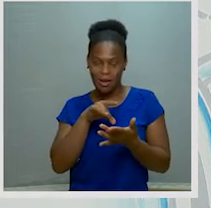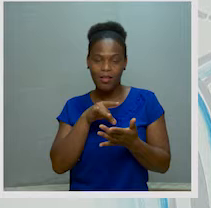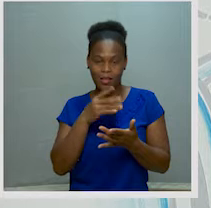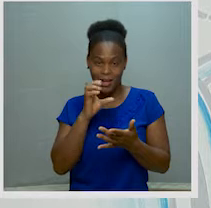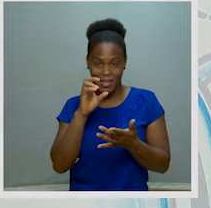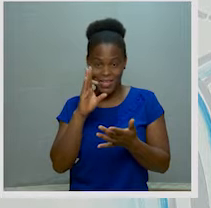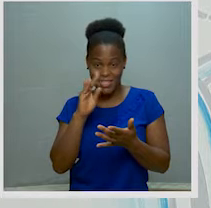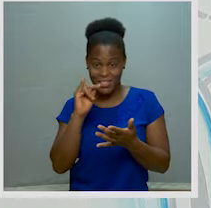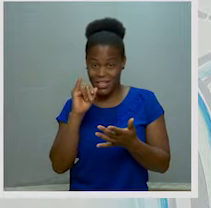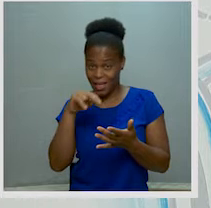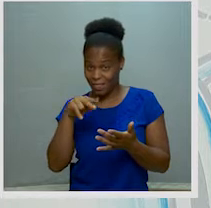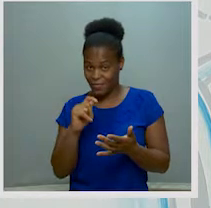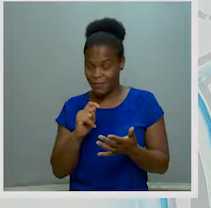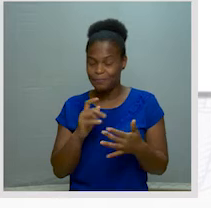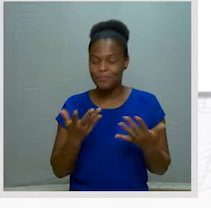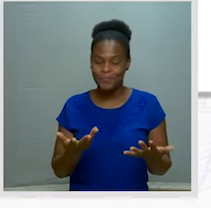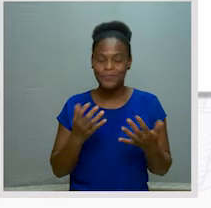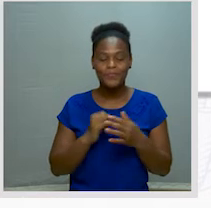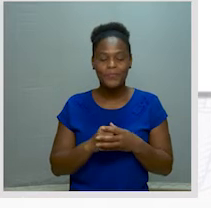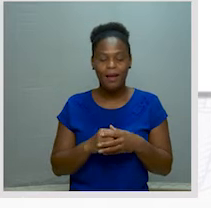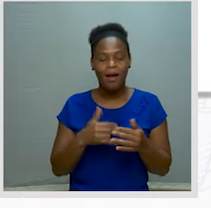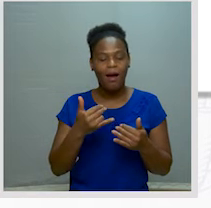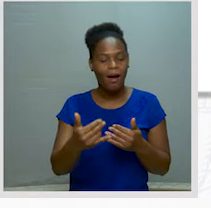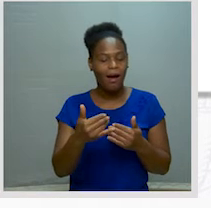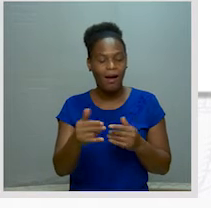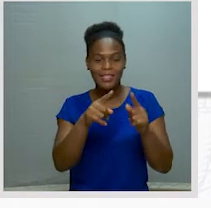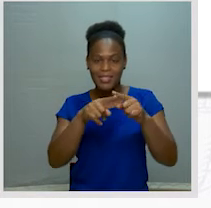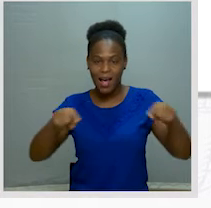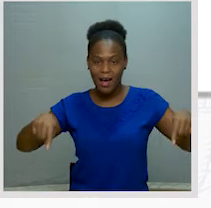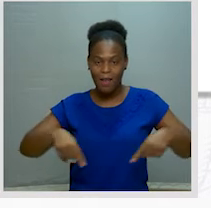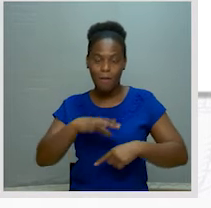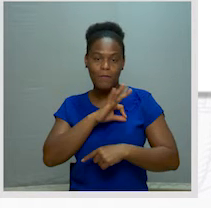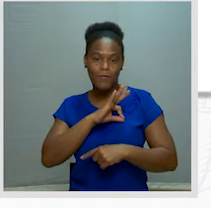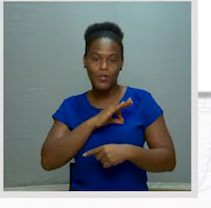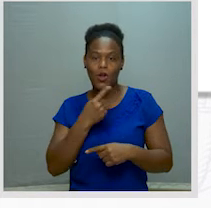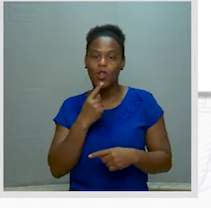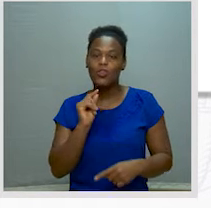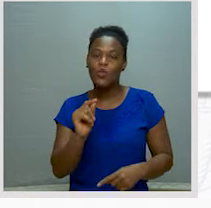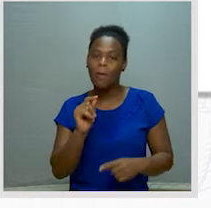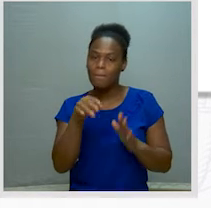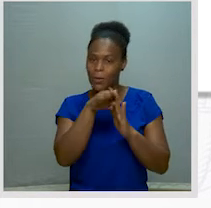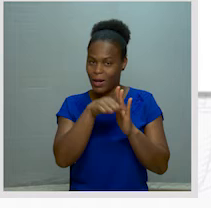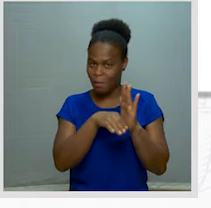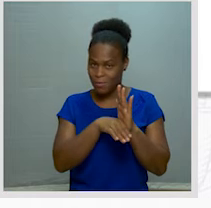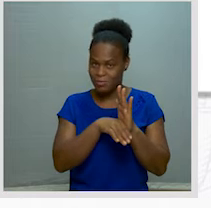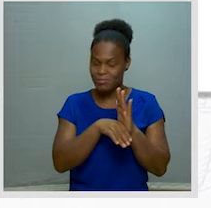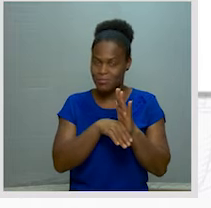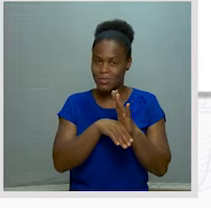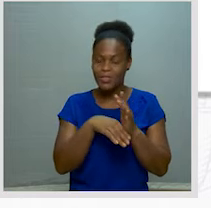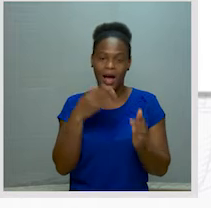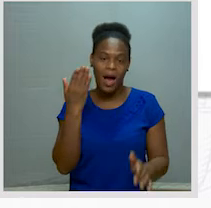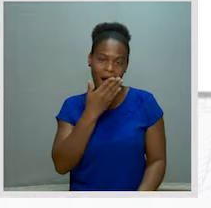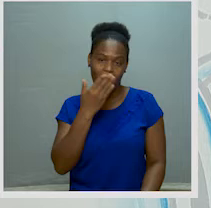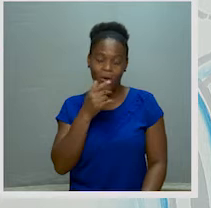chaîne. Très bien. Puis, Salle des profs, c'est le nom d'un programme